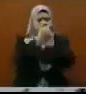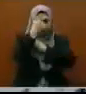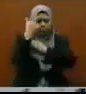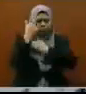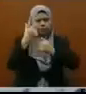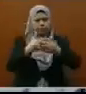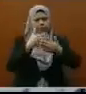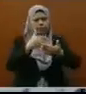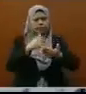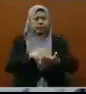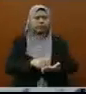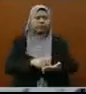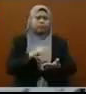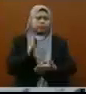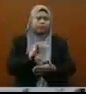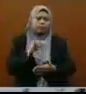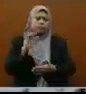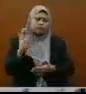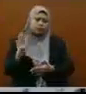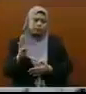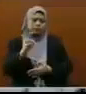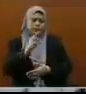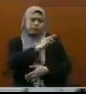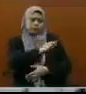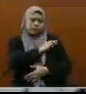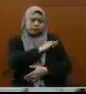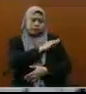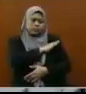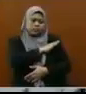sebelum ini Yang Berhormat Menteri Besar menyorot kembali